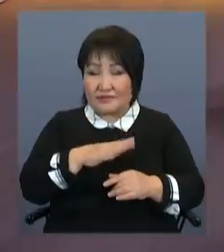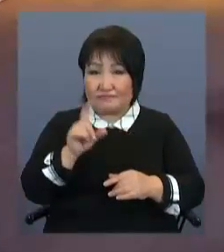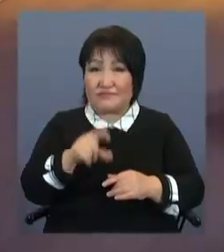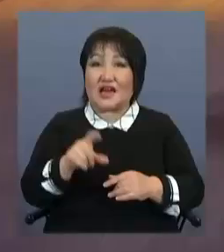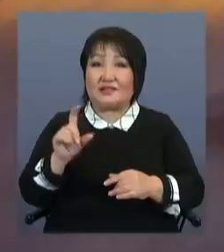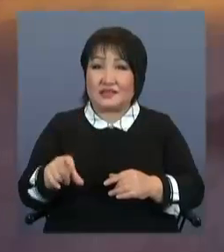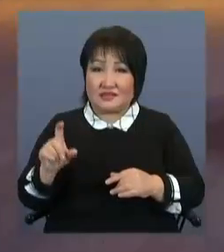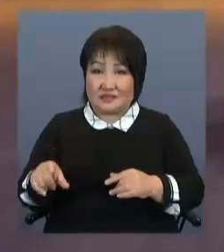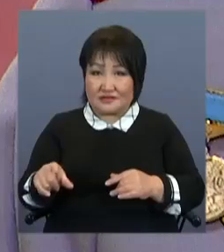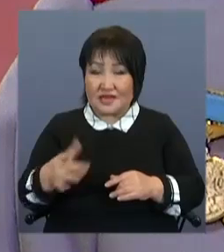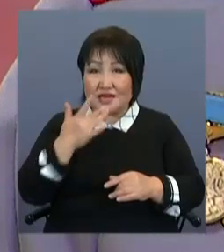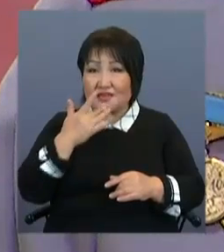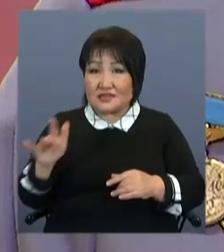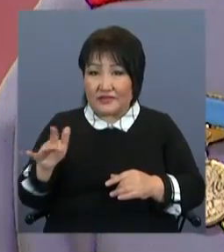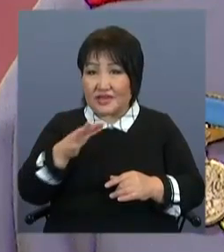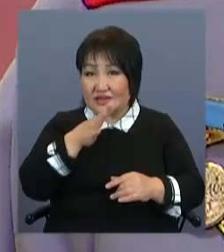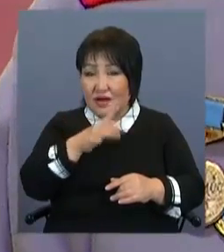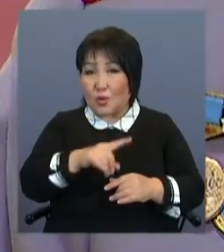Совет дәуірінде өздерің білесіңдер,